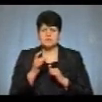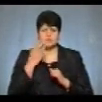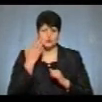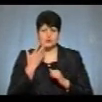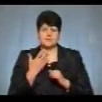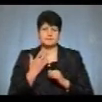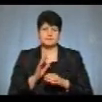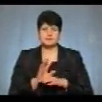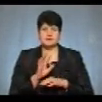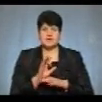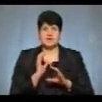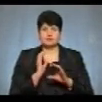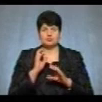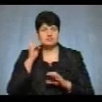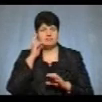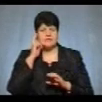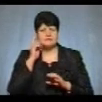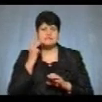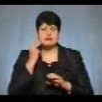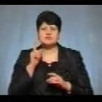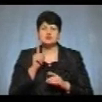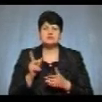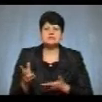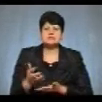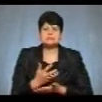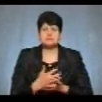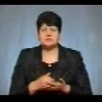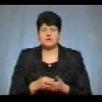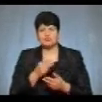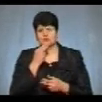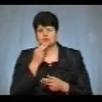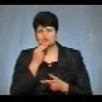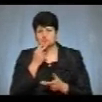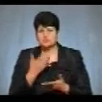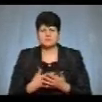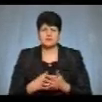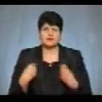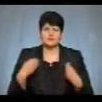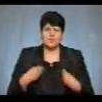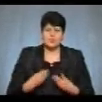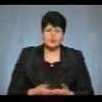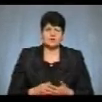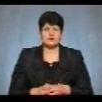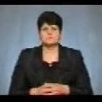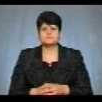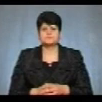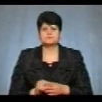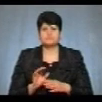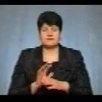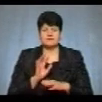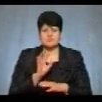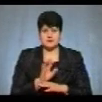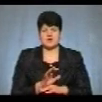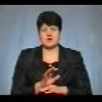відправлявся автобус на Київ, він завжди щось збирав, чи продукти харчування, чи одяг, і відправляв